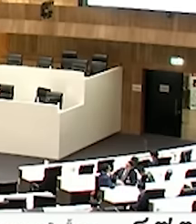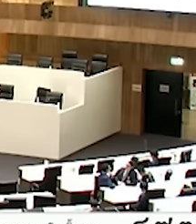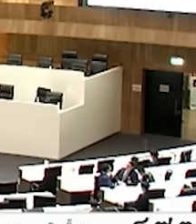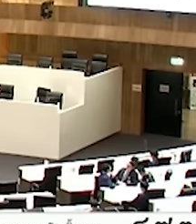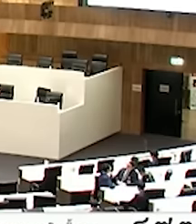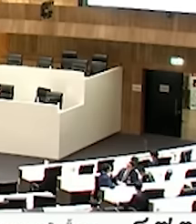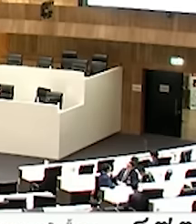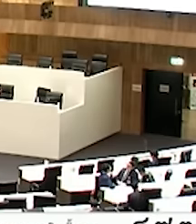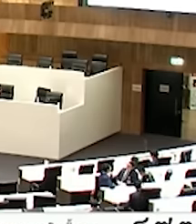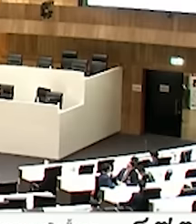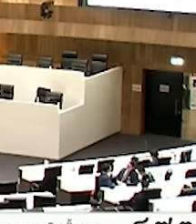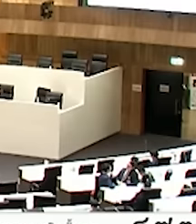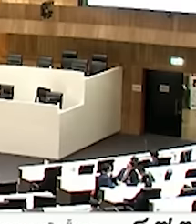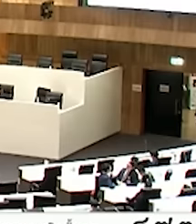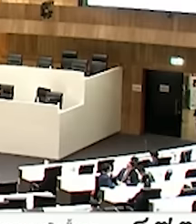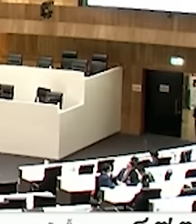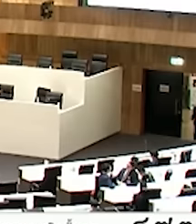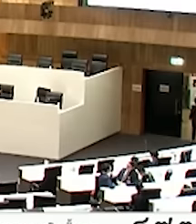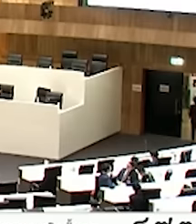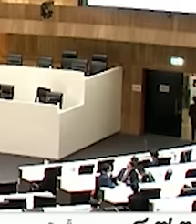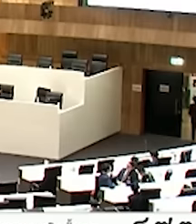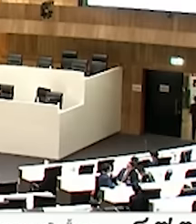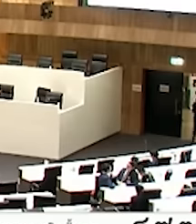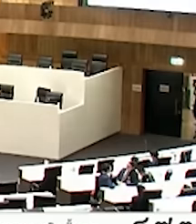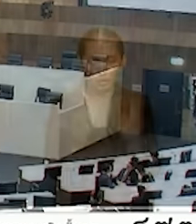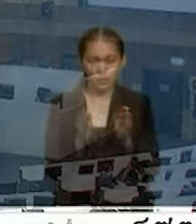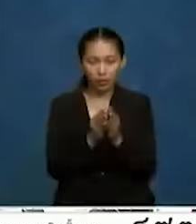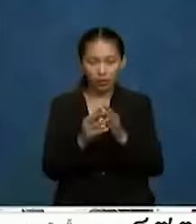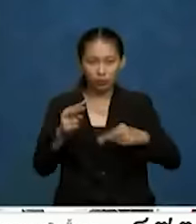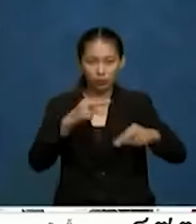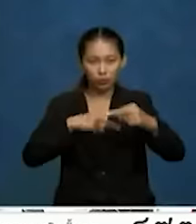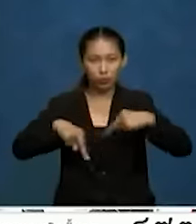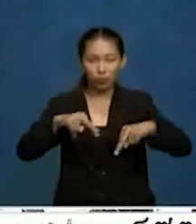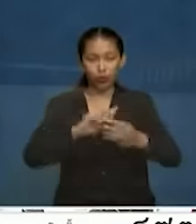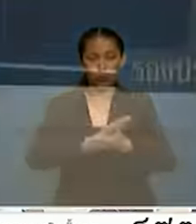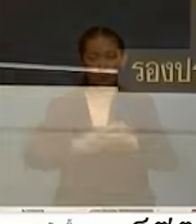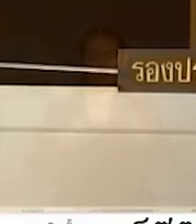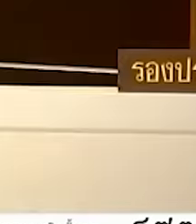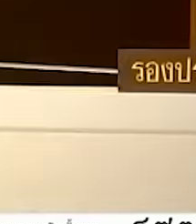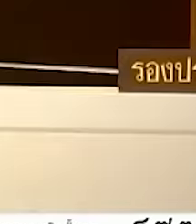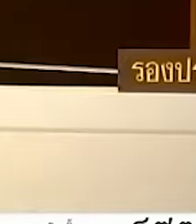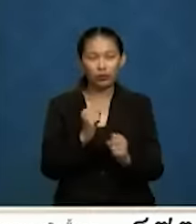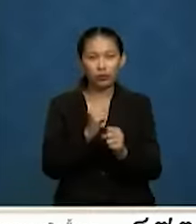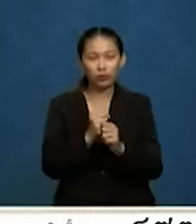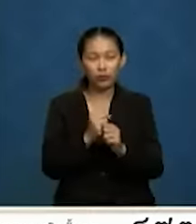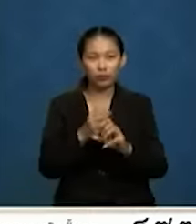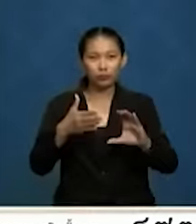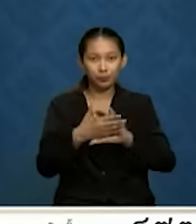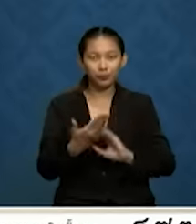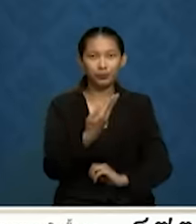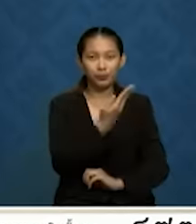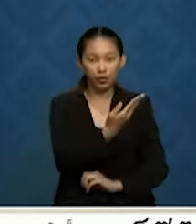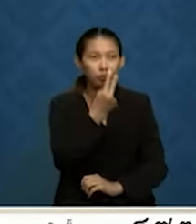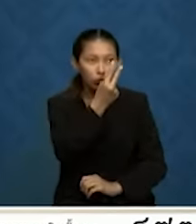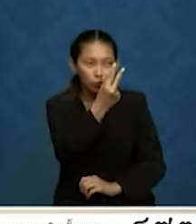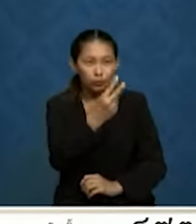ติค่ะก็มี การได้ตรวจสอบการนับคะแนนหมดแล้วครับขอให้เจ้าหน้าที่ได้ขึ้นจอด้วยแล้วผมจะดูประกอบ